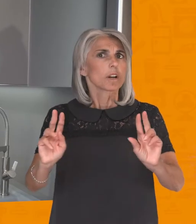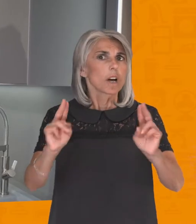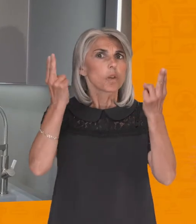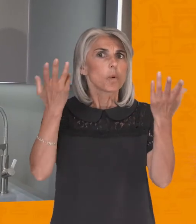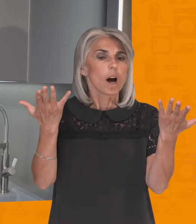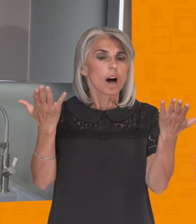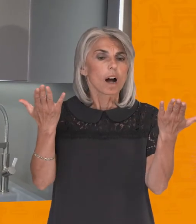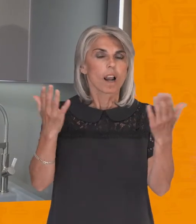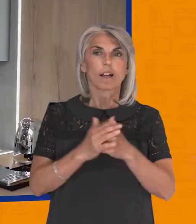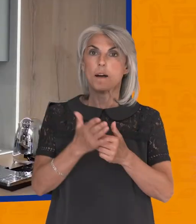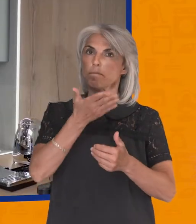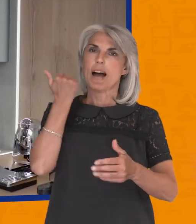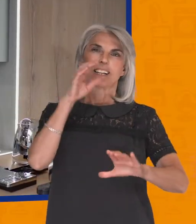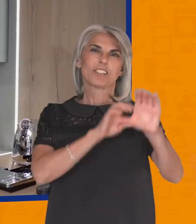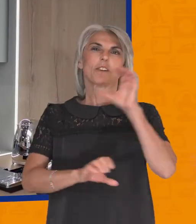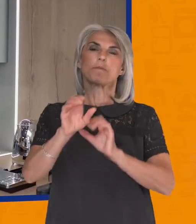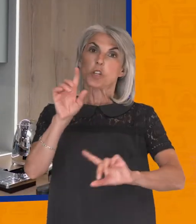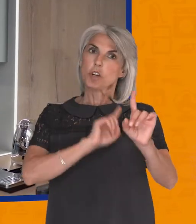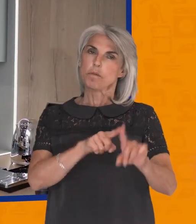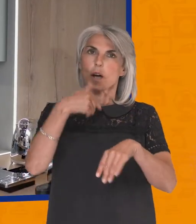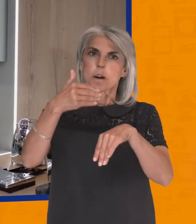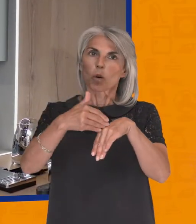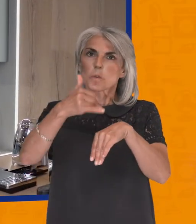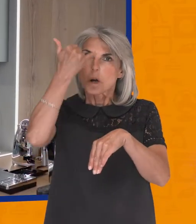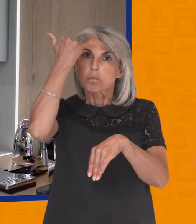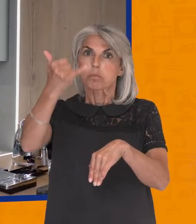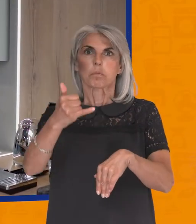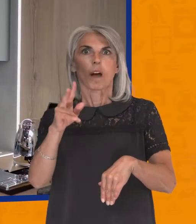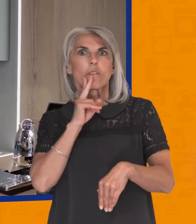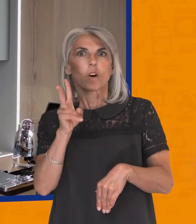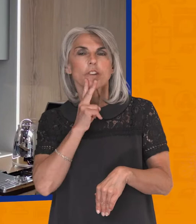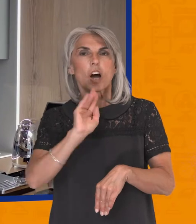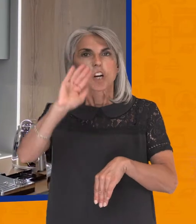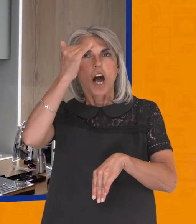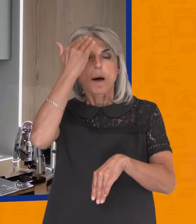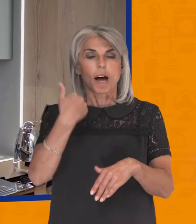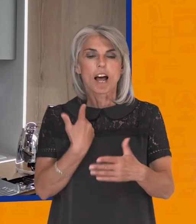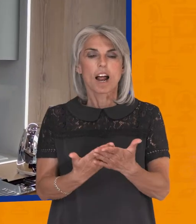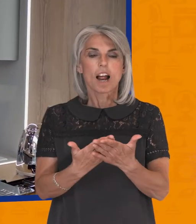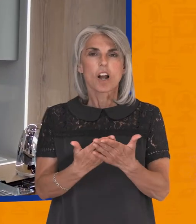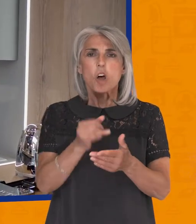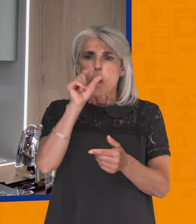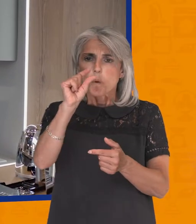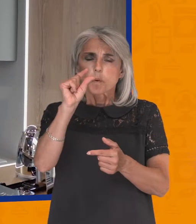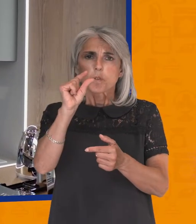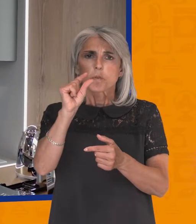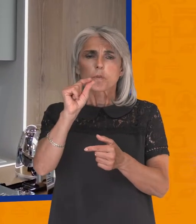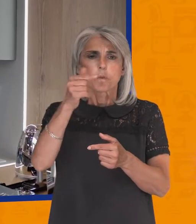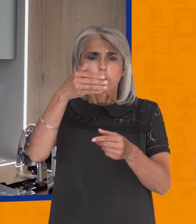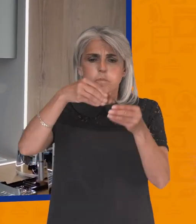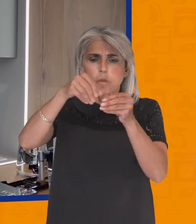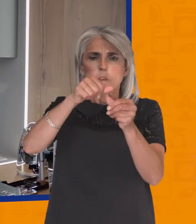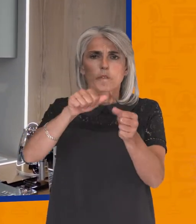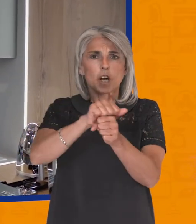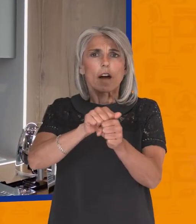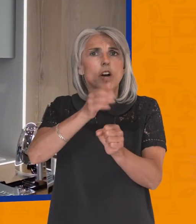naturel non chimique. Donc voilà, j'espère que ce truc astuce vous a plu. Donc, petit rappel, vous prenez un peu de café, un peu de marc de café, vous